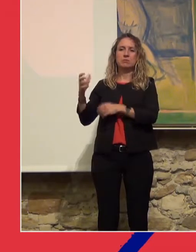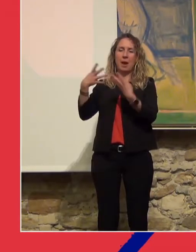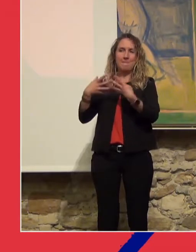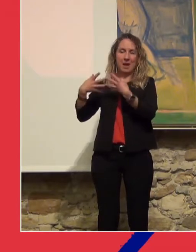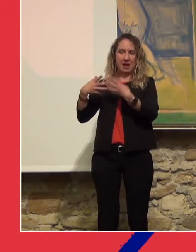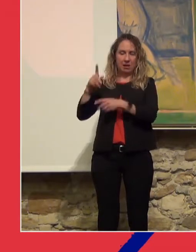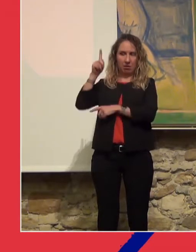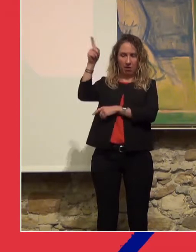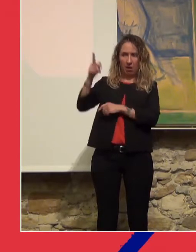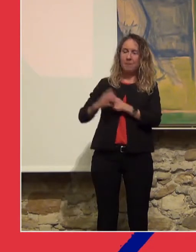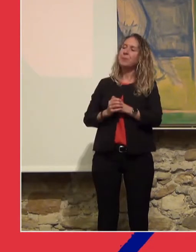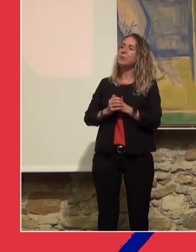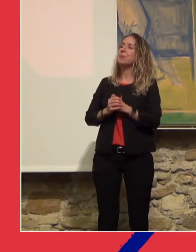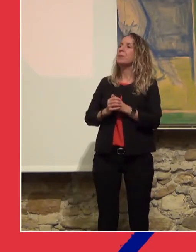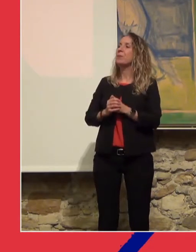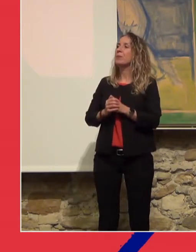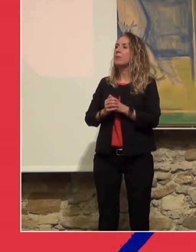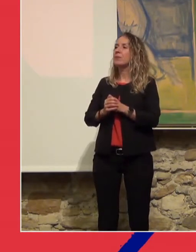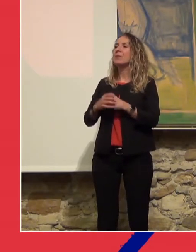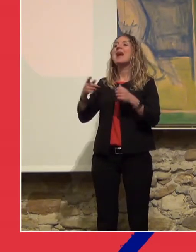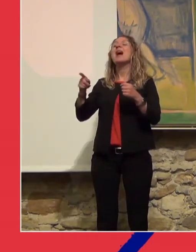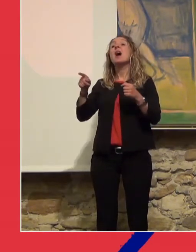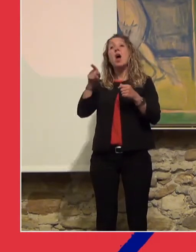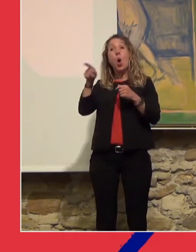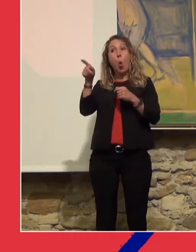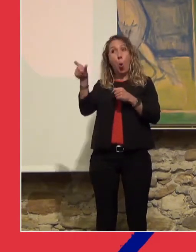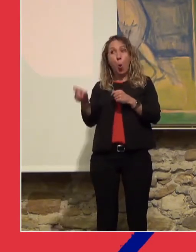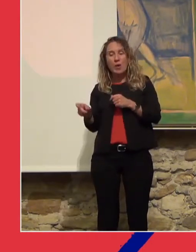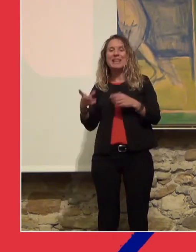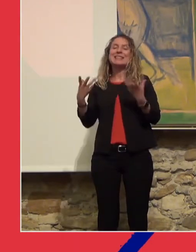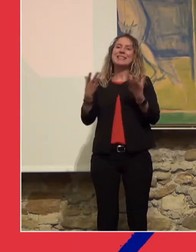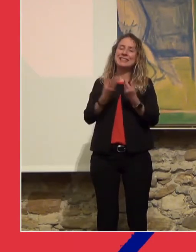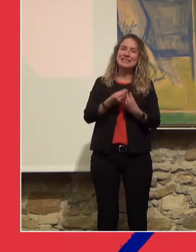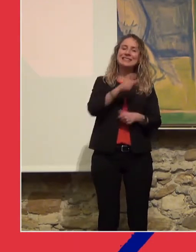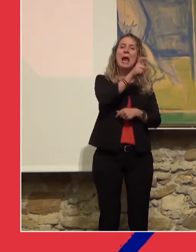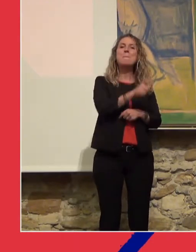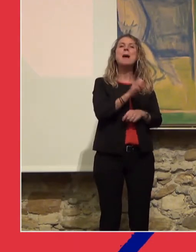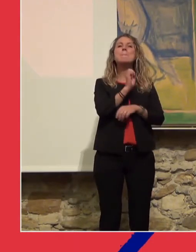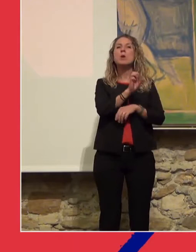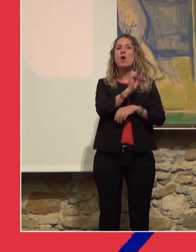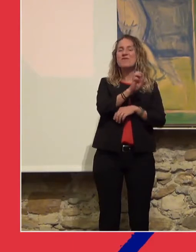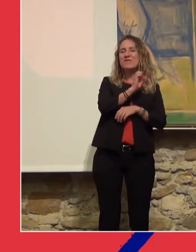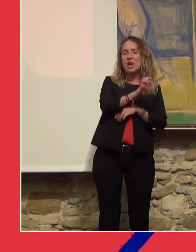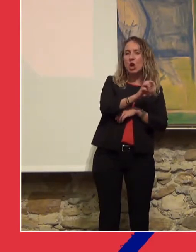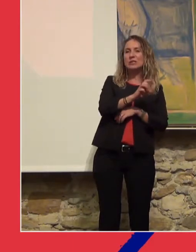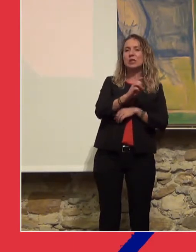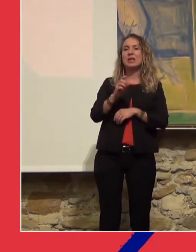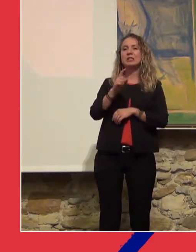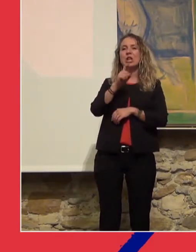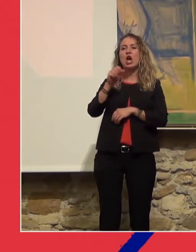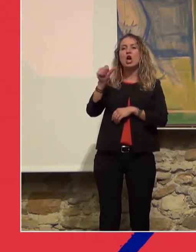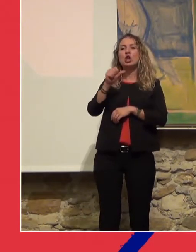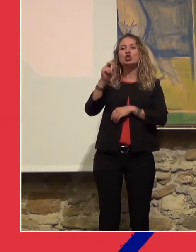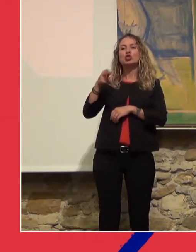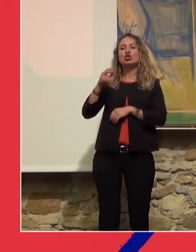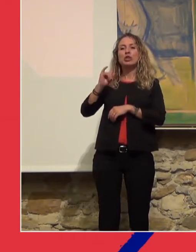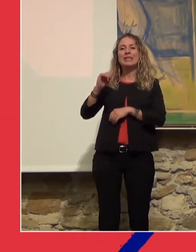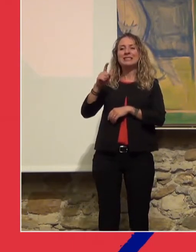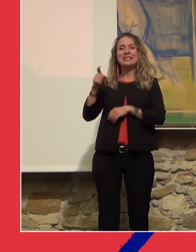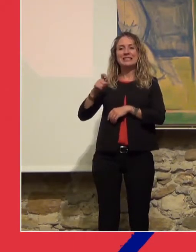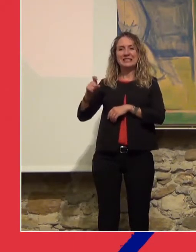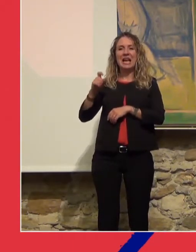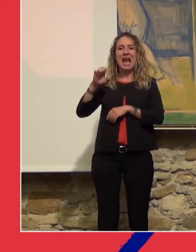alla professoressa Shi Zheng Li, direttore del laboratorio di Wuhan fino al novembre del